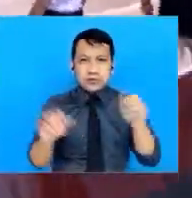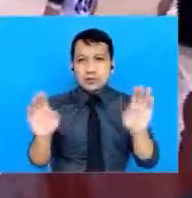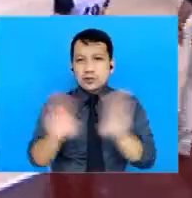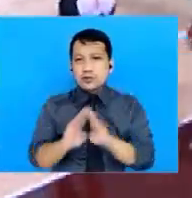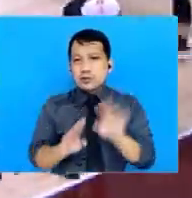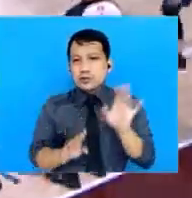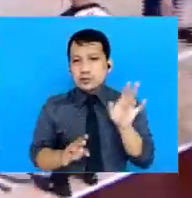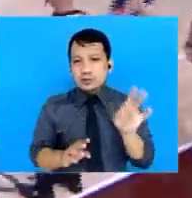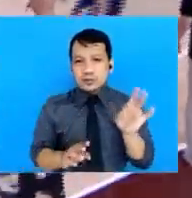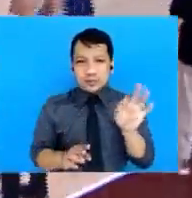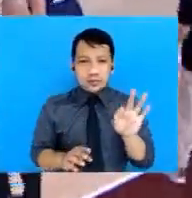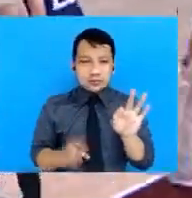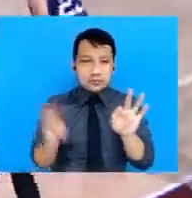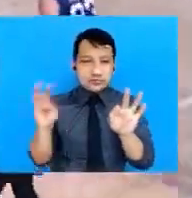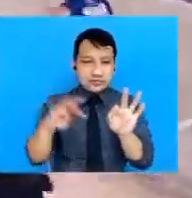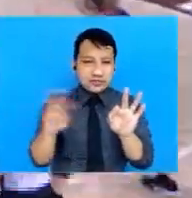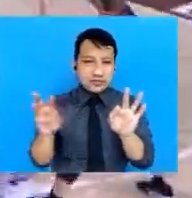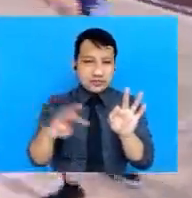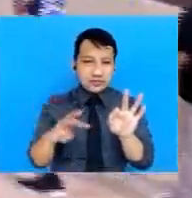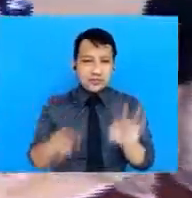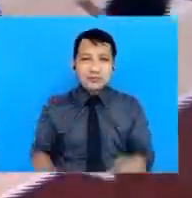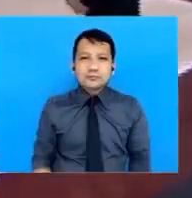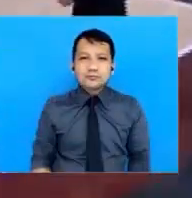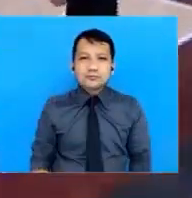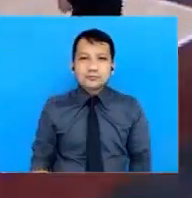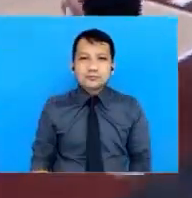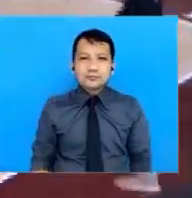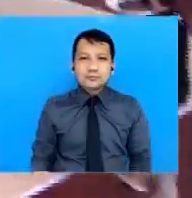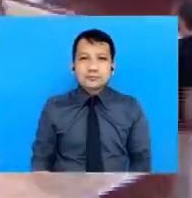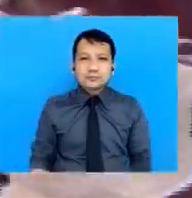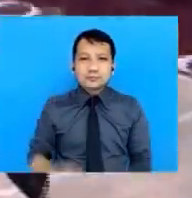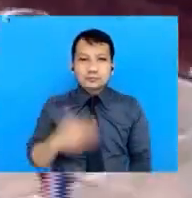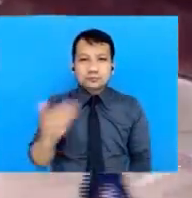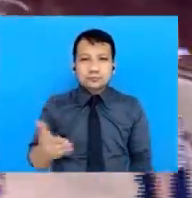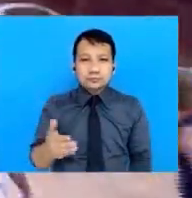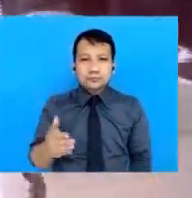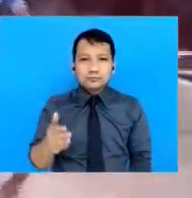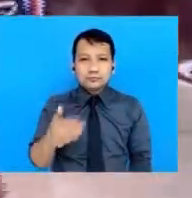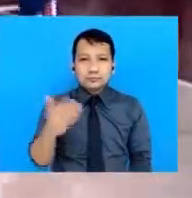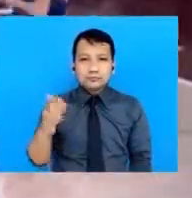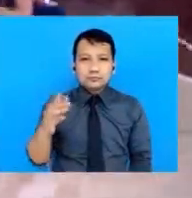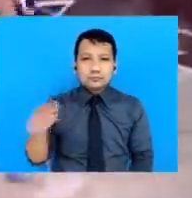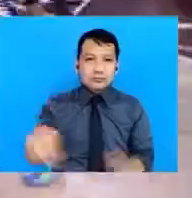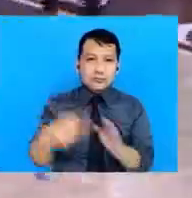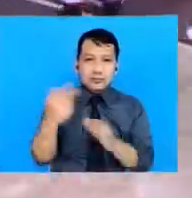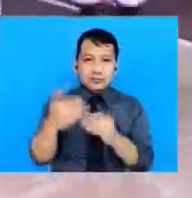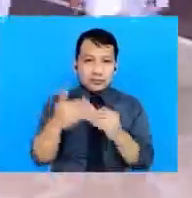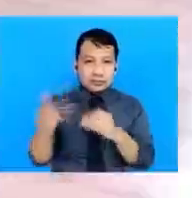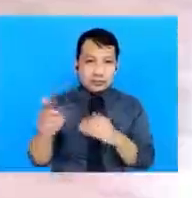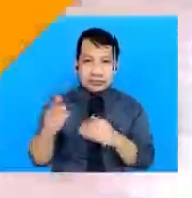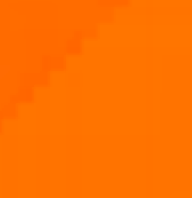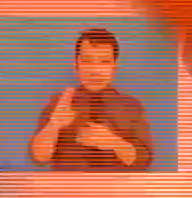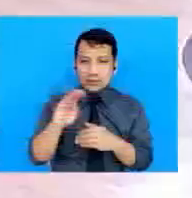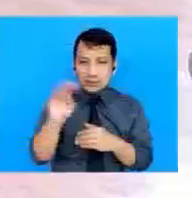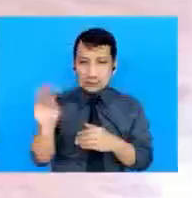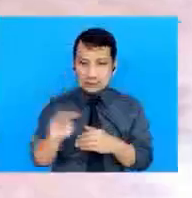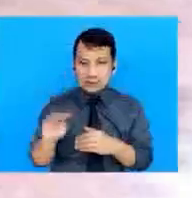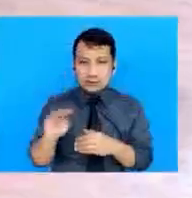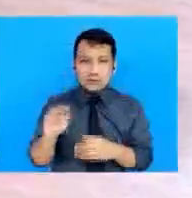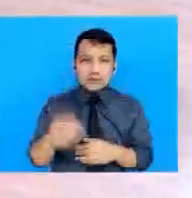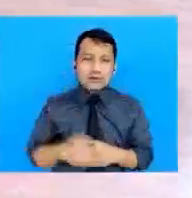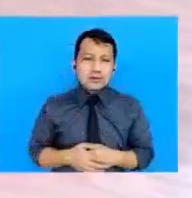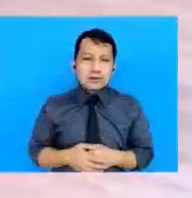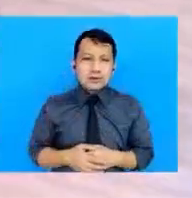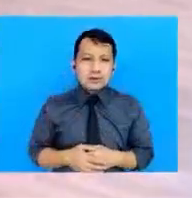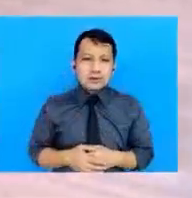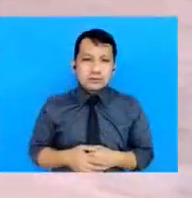na 79-66. Aabante ang Balls sa playoffs with a twice-to-beat advantage. Panalo naman